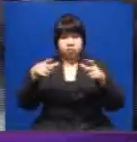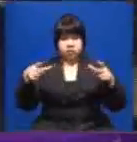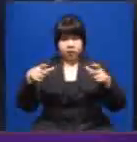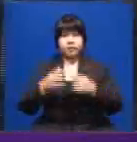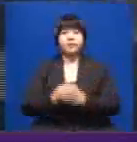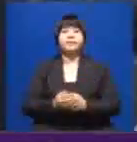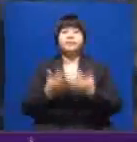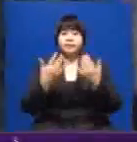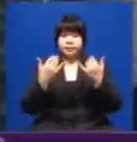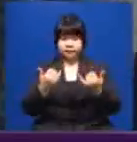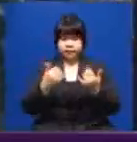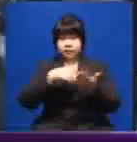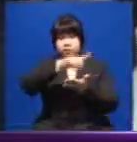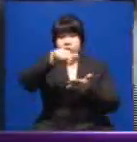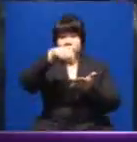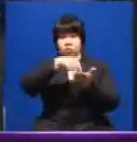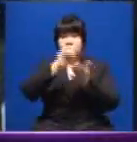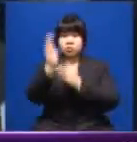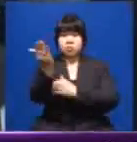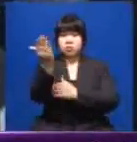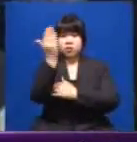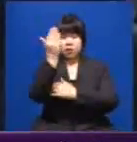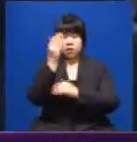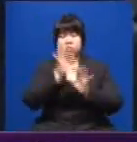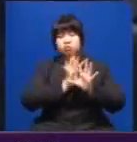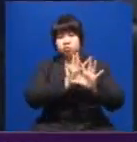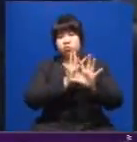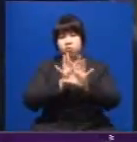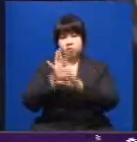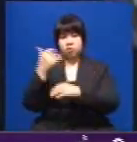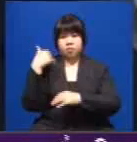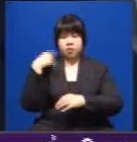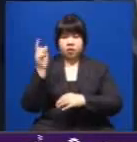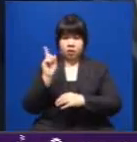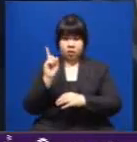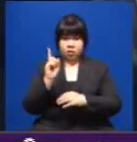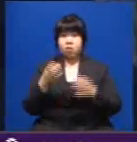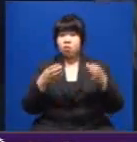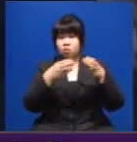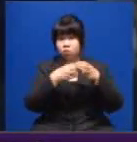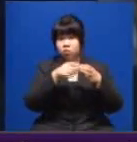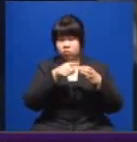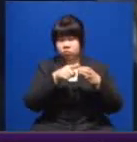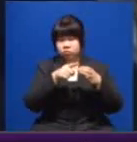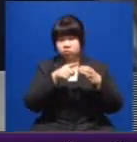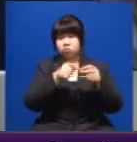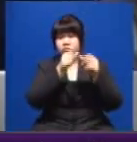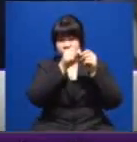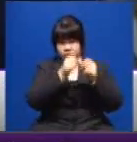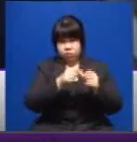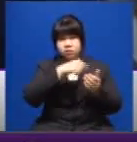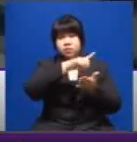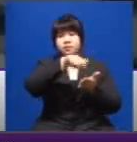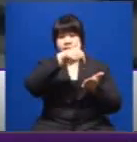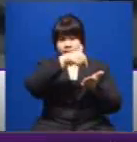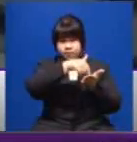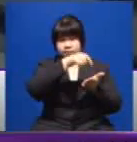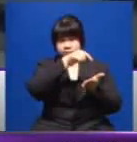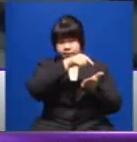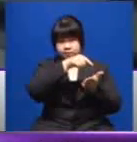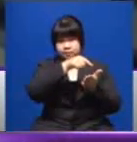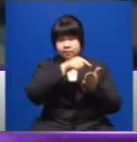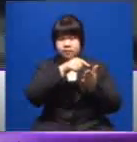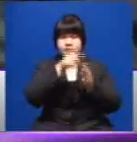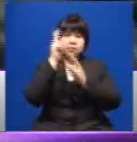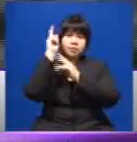กปปสเวทีสวนลุมพินีในช่วงเช้าเป็นไปอย่างคึกคักนะคะผู้ชุมนุมบางส่วนยังร่วมชุมนุมที่สวนลุมพินีติดตาม